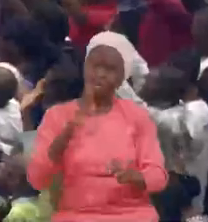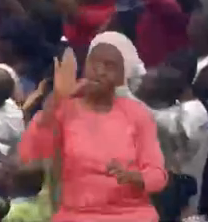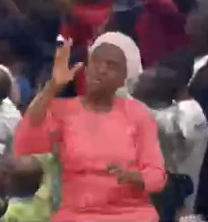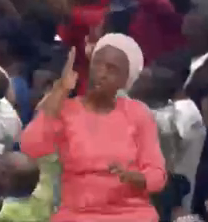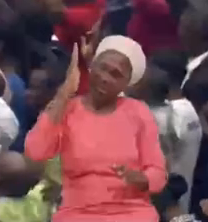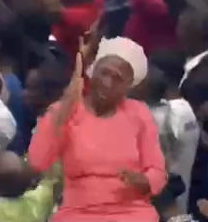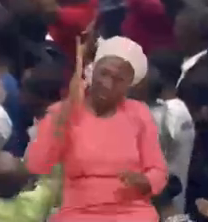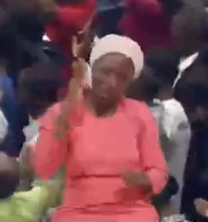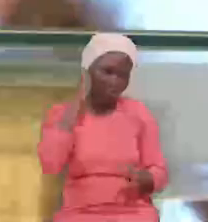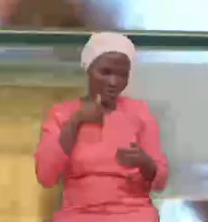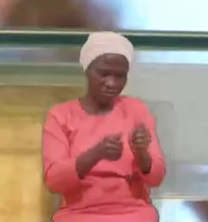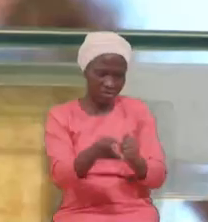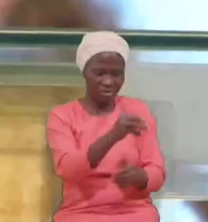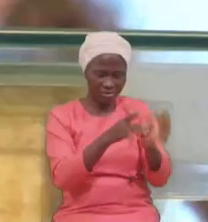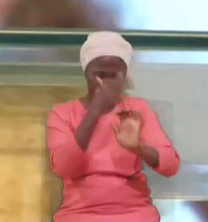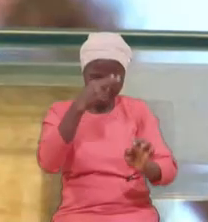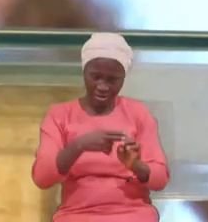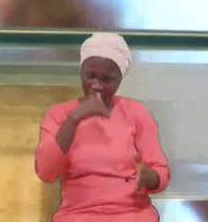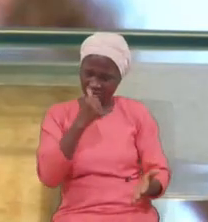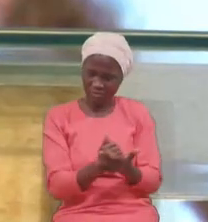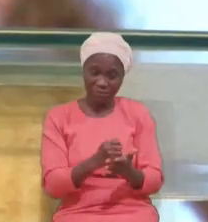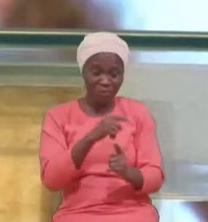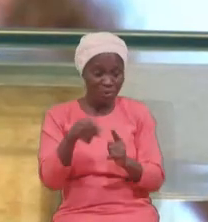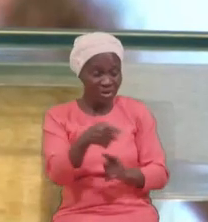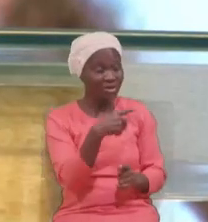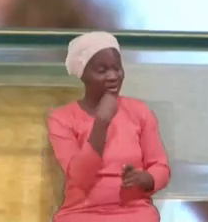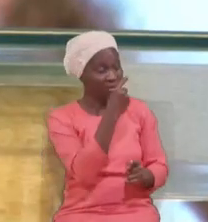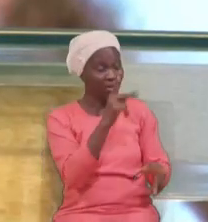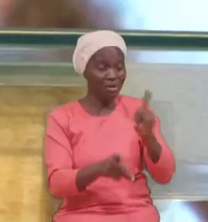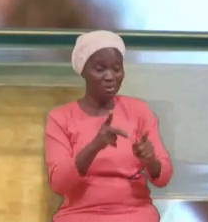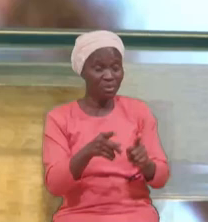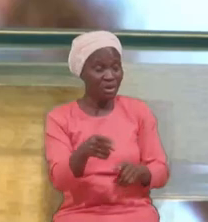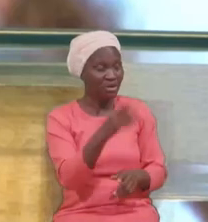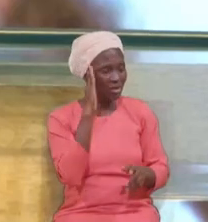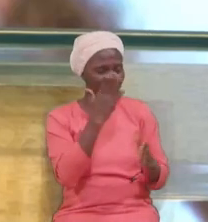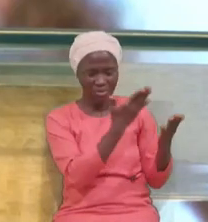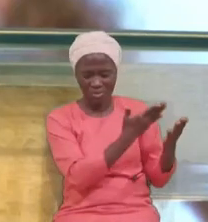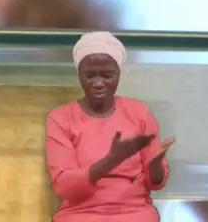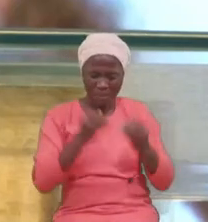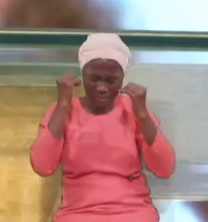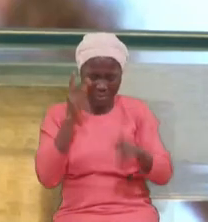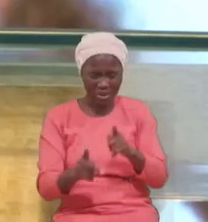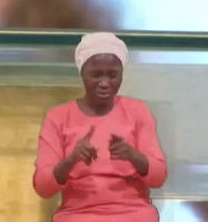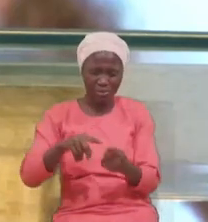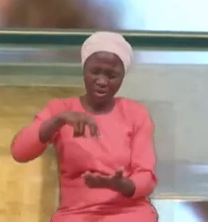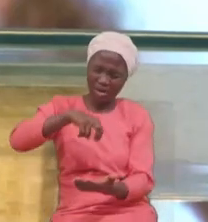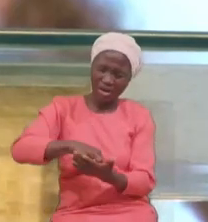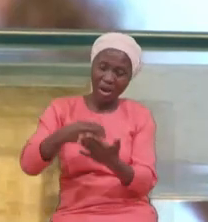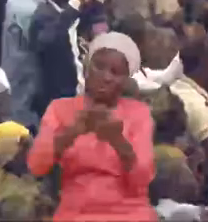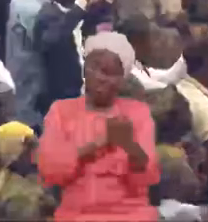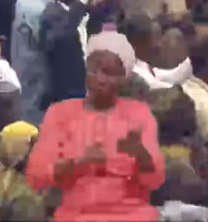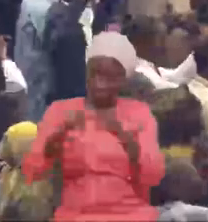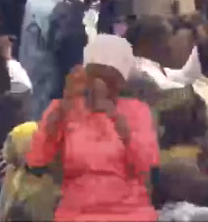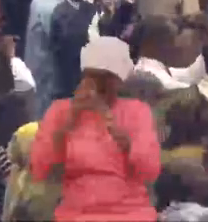ton témoignage les accompagne. Et quand il en parle aux gens, qu'il amène